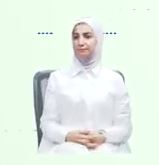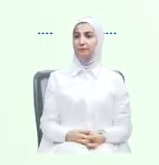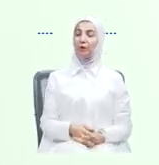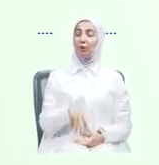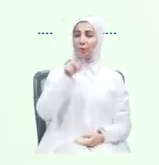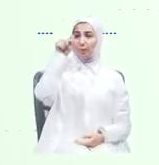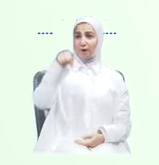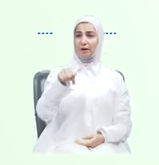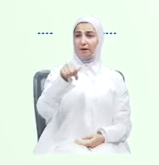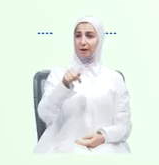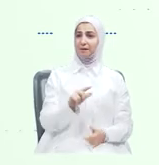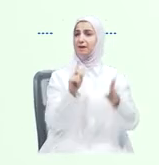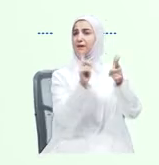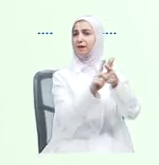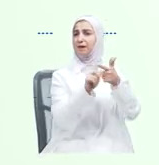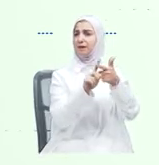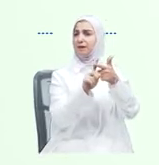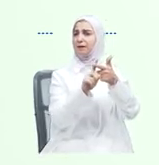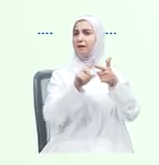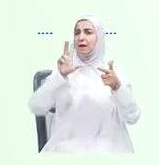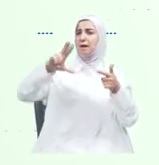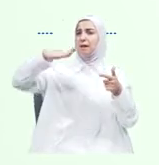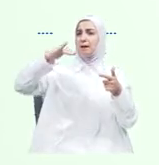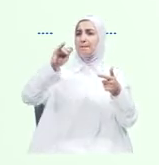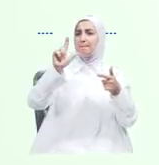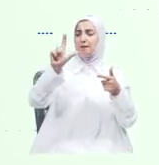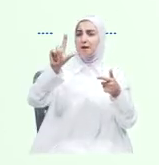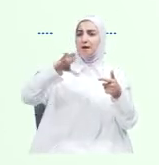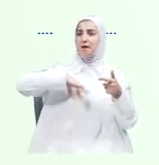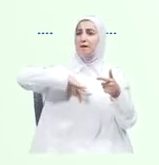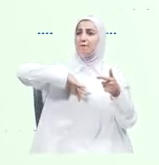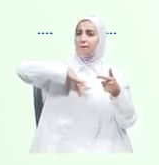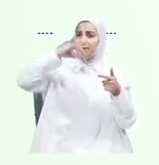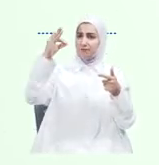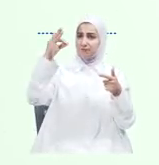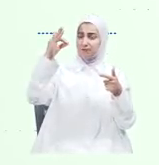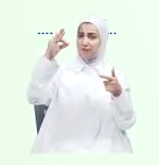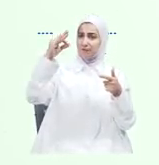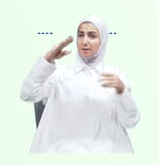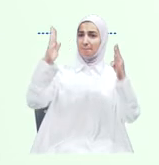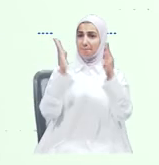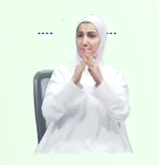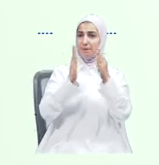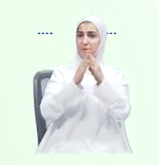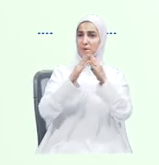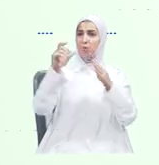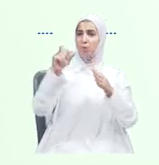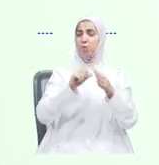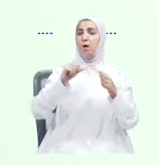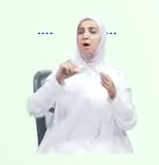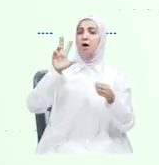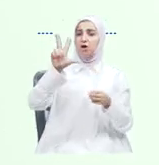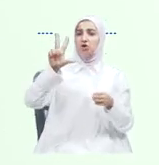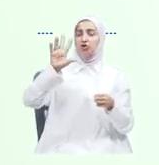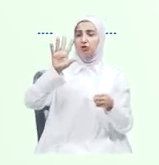والآن نبدأ في الملمح الثاني لجذور النهضة العربية، وهي الحملة الفرنسية على مصر والشام عام